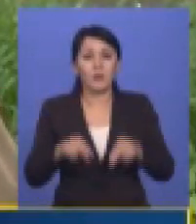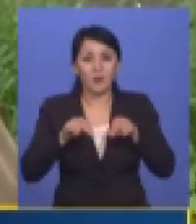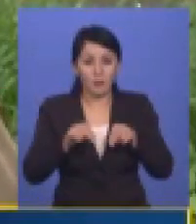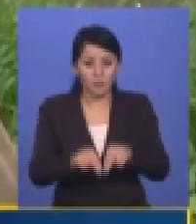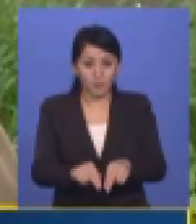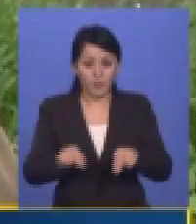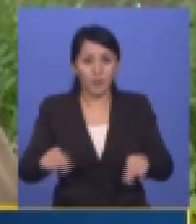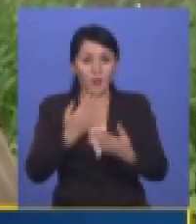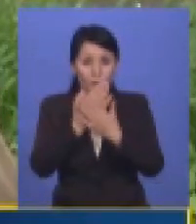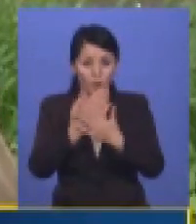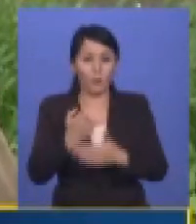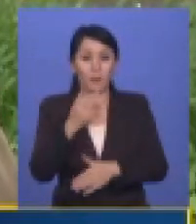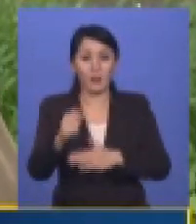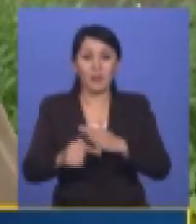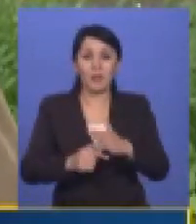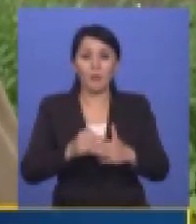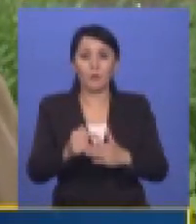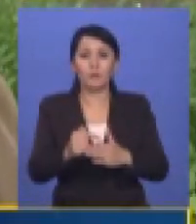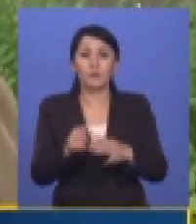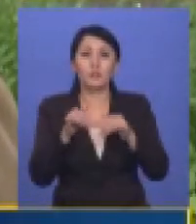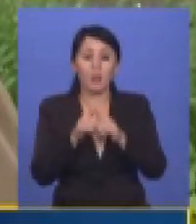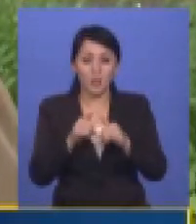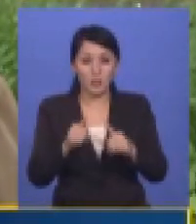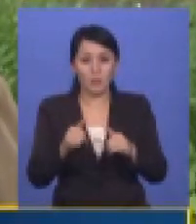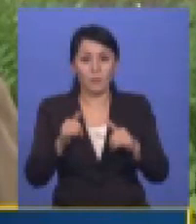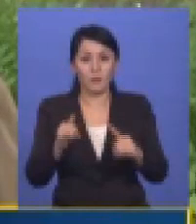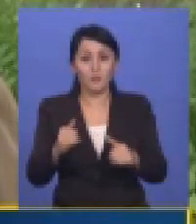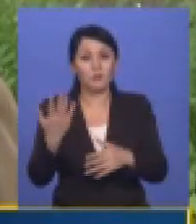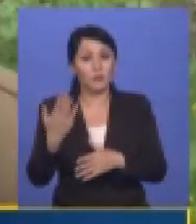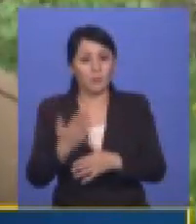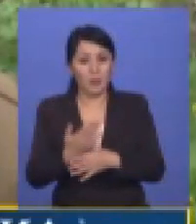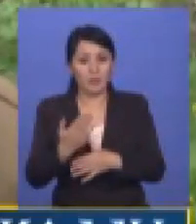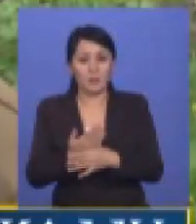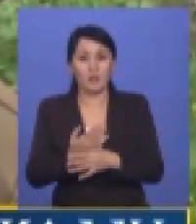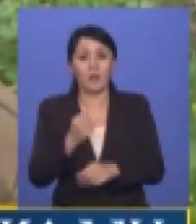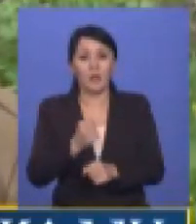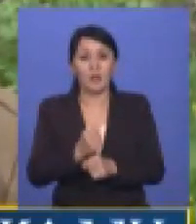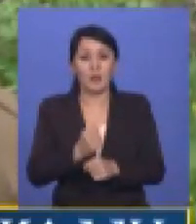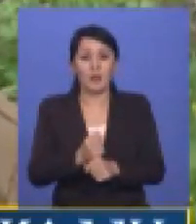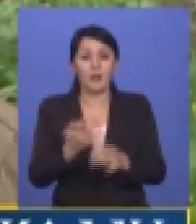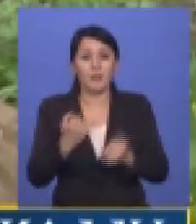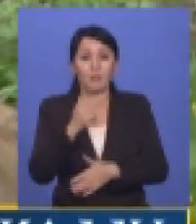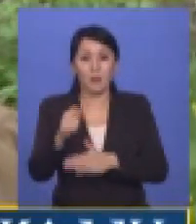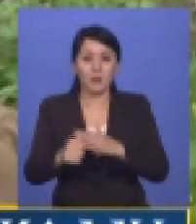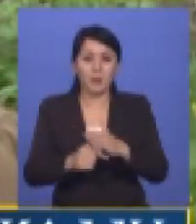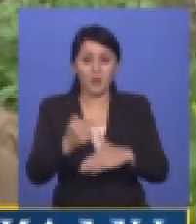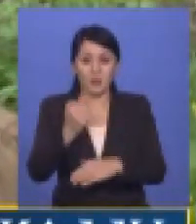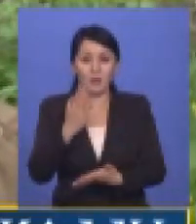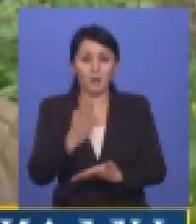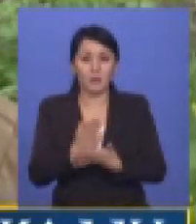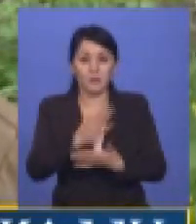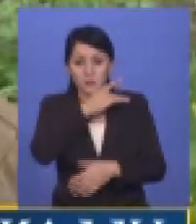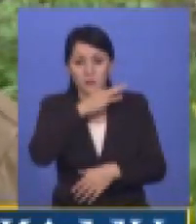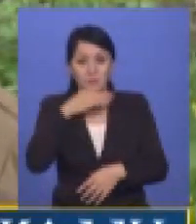Петропавл оның сүйікті қаласы болды. Бұл қаланың көркейіп дамуы үшін қолынан келгеннің бәрін жасады. Қазір қаламызда орналасқан